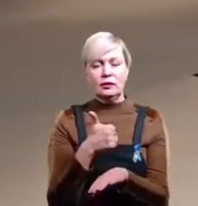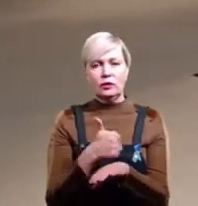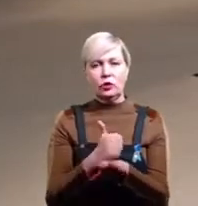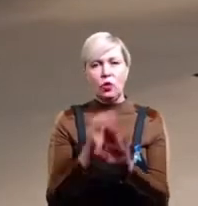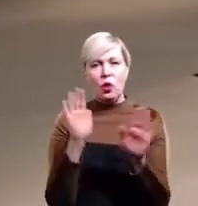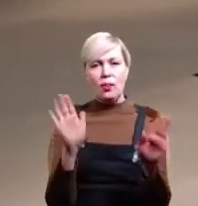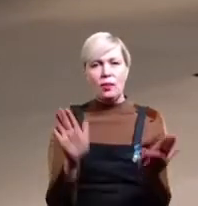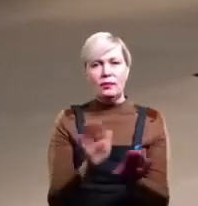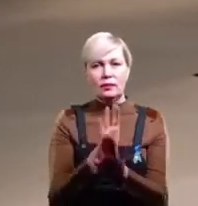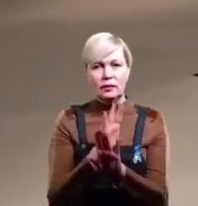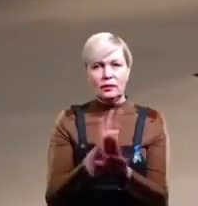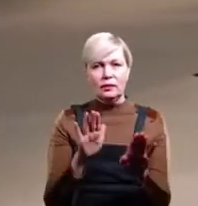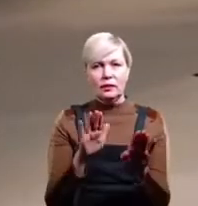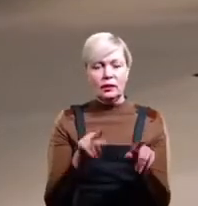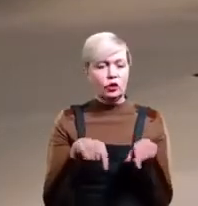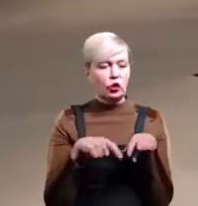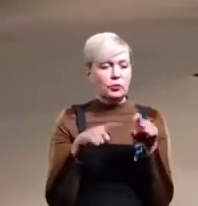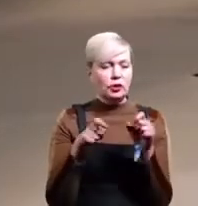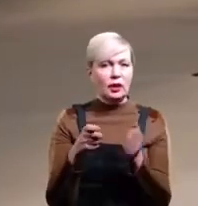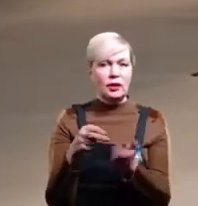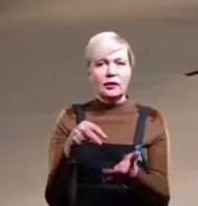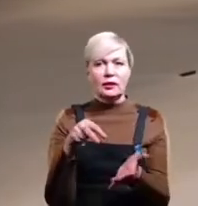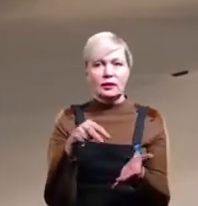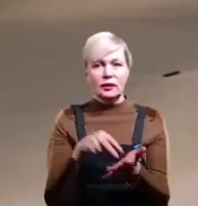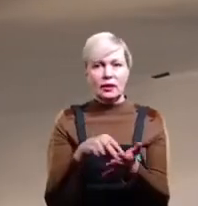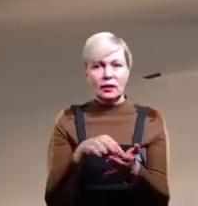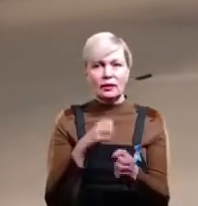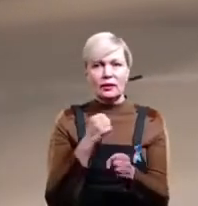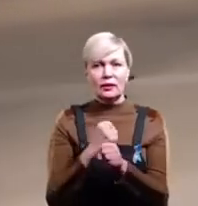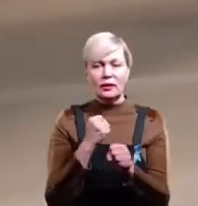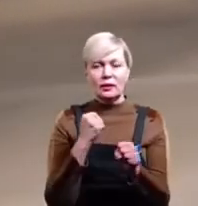То есть мы добежали, встали, мы делаем кусочек.